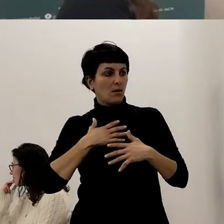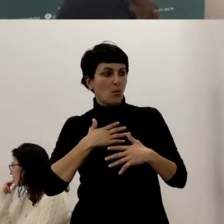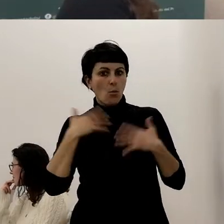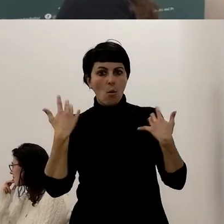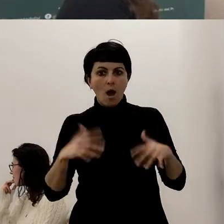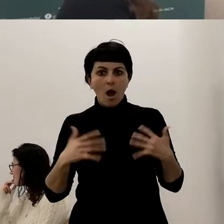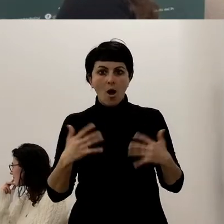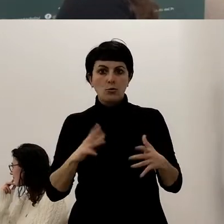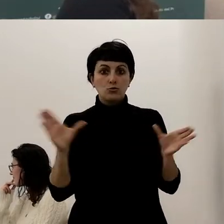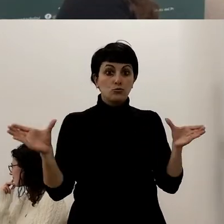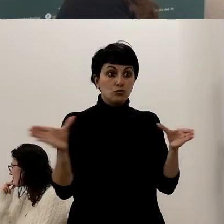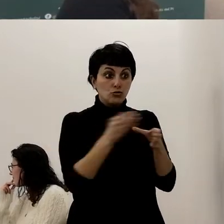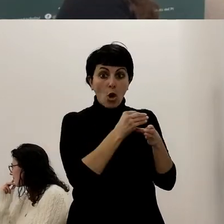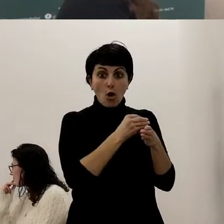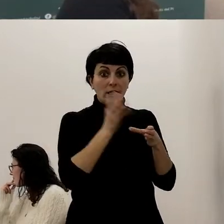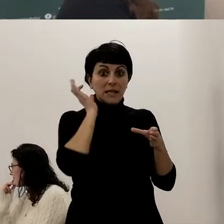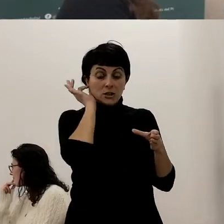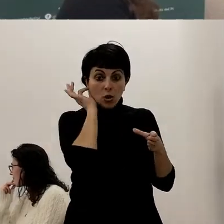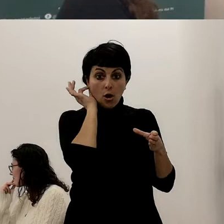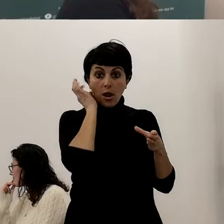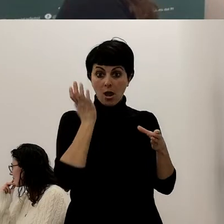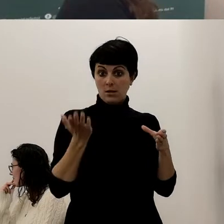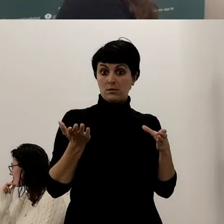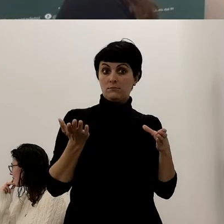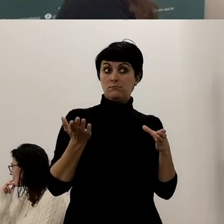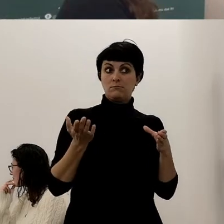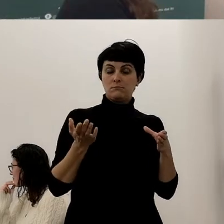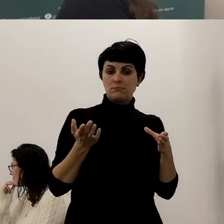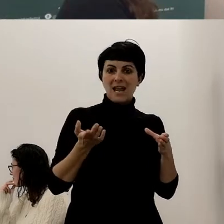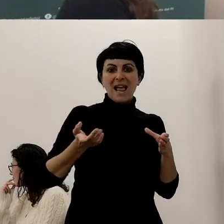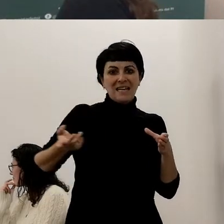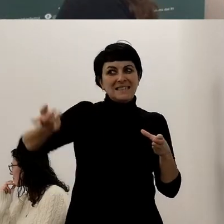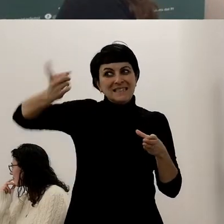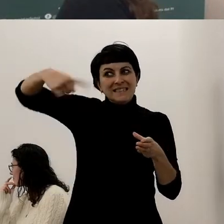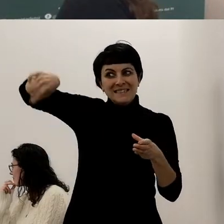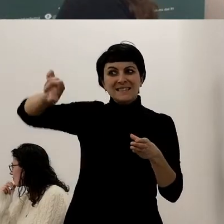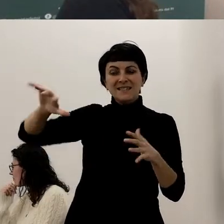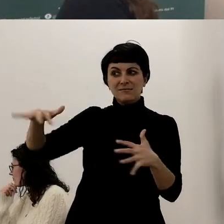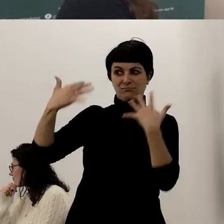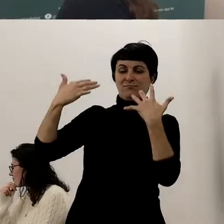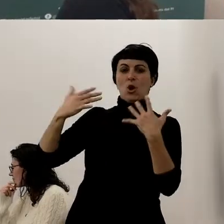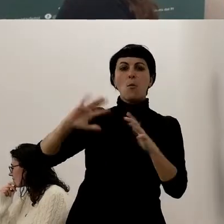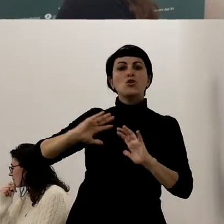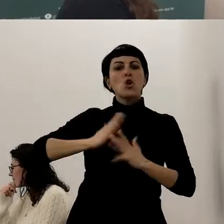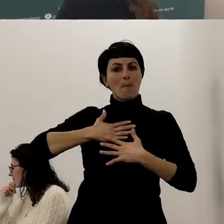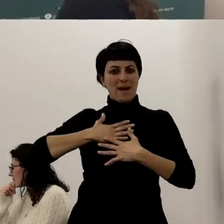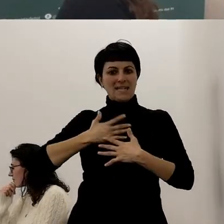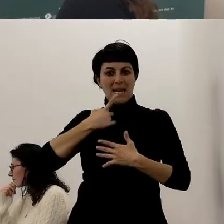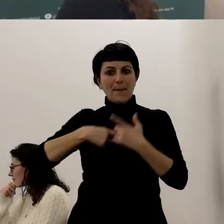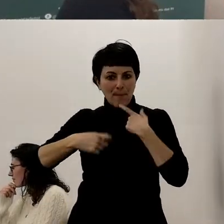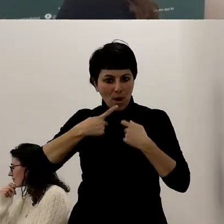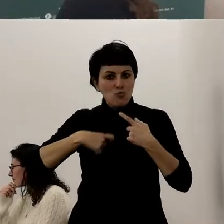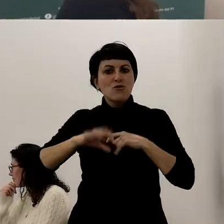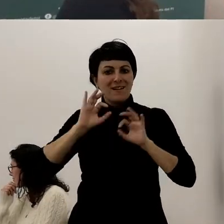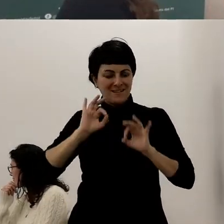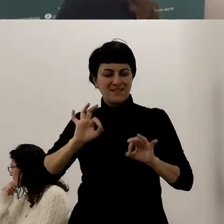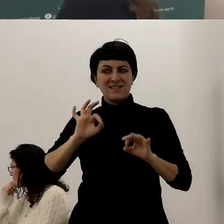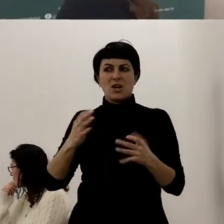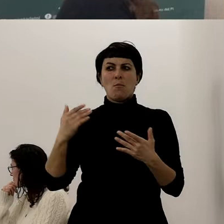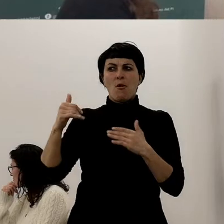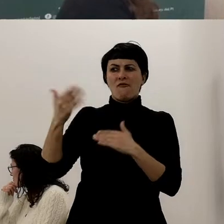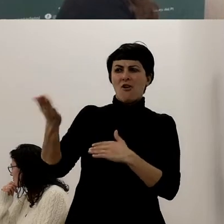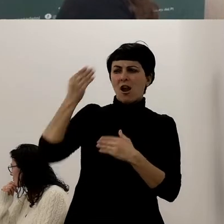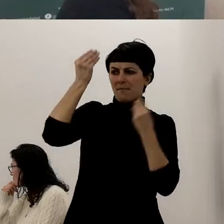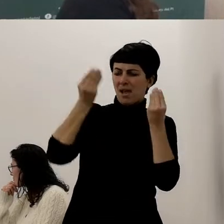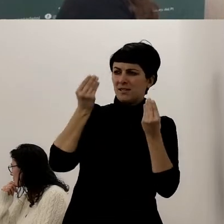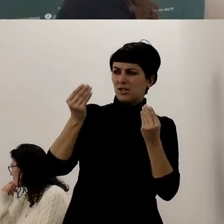ostres, som una colla i tots som noies? Vull dir, encara tenim molt les preguntes de fora i la gent és